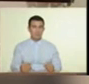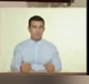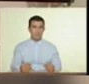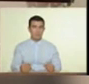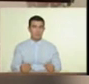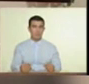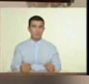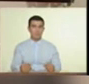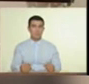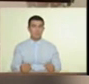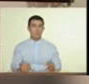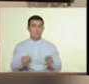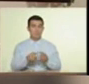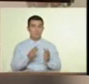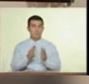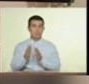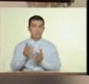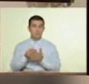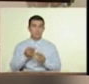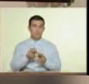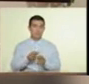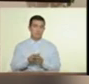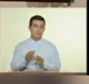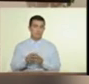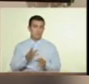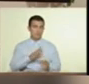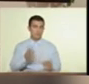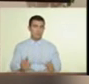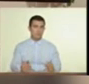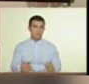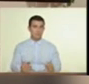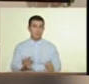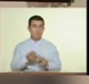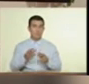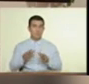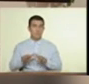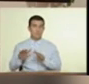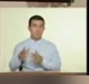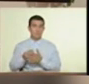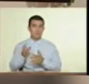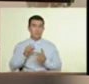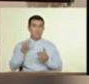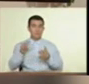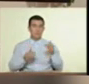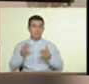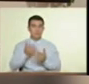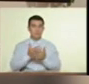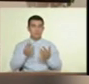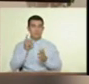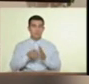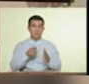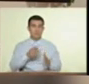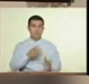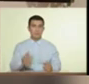ekan. Mana shunday qilib bu topshiriqni ham bajarib oldik. Bunda siz diagrammalarni o'qishni o'rganib